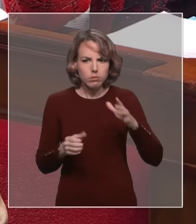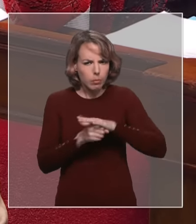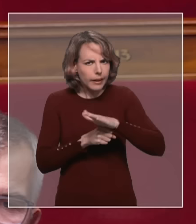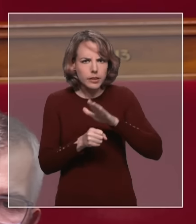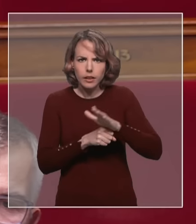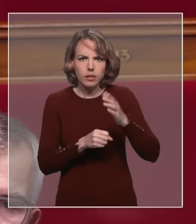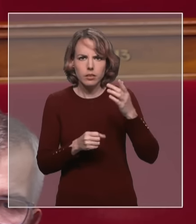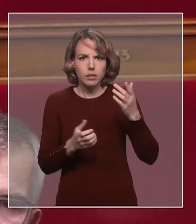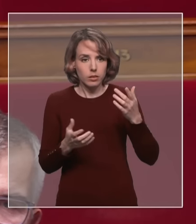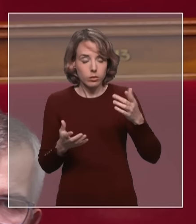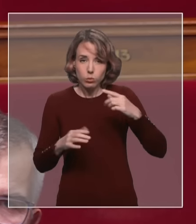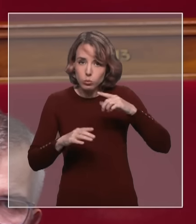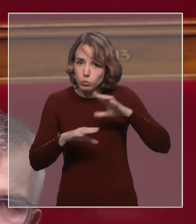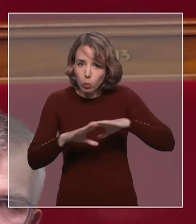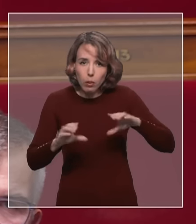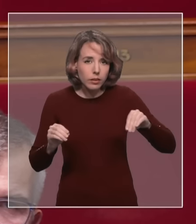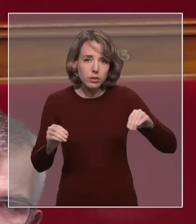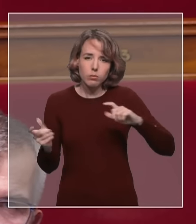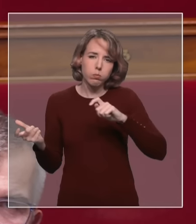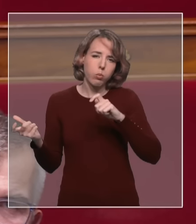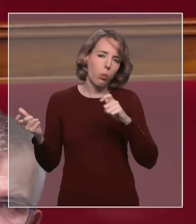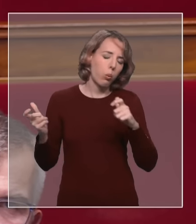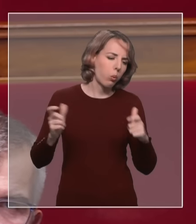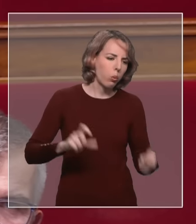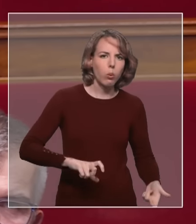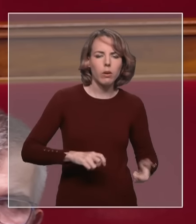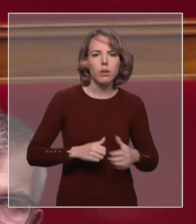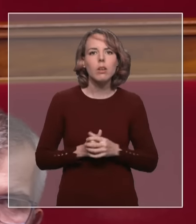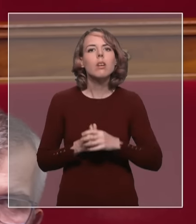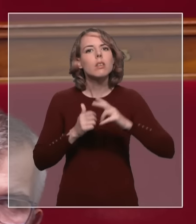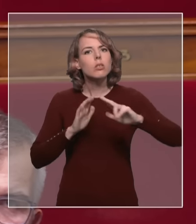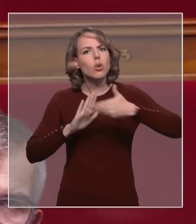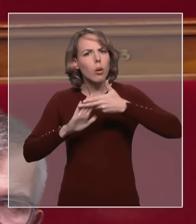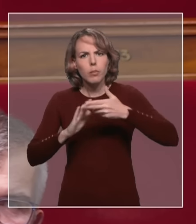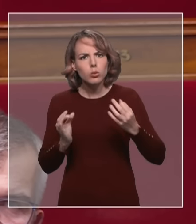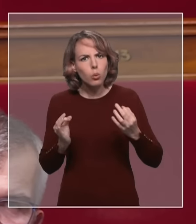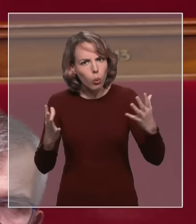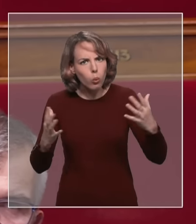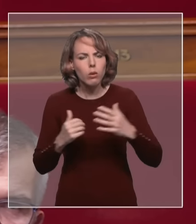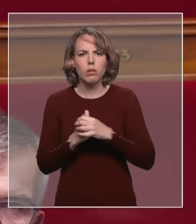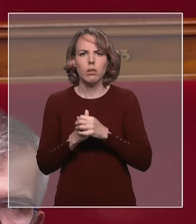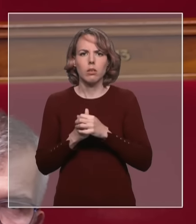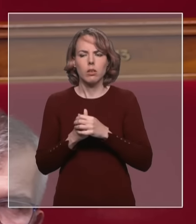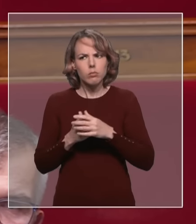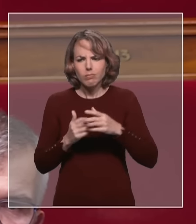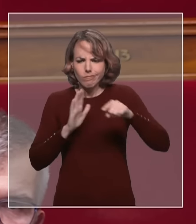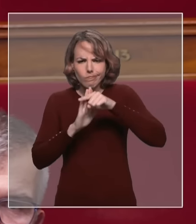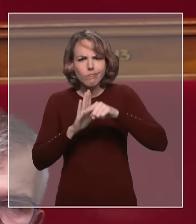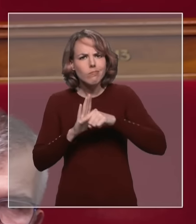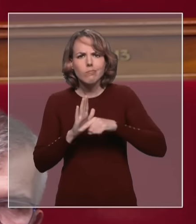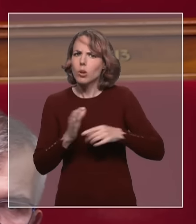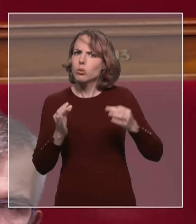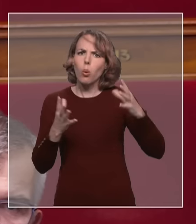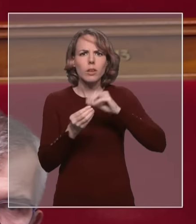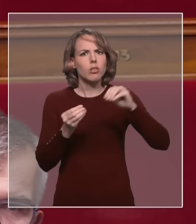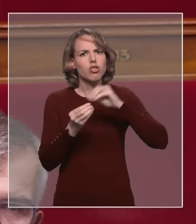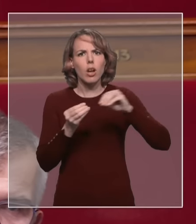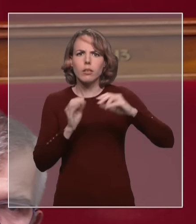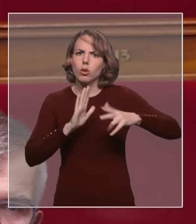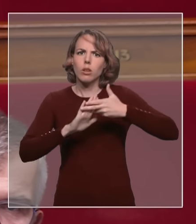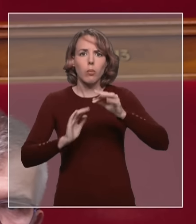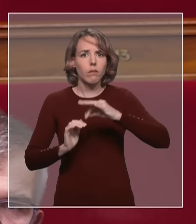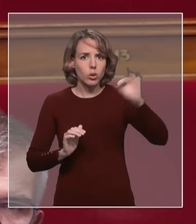qui s'effondre. Sur la surtransposition des normes, ce zèle réglementaire bien français finit par